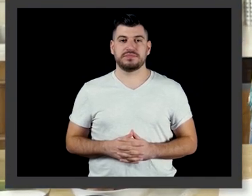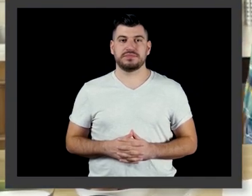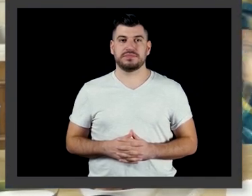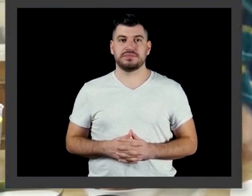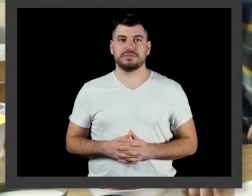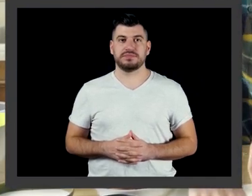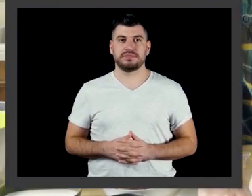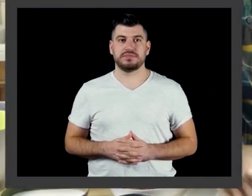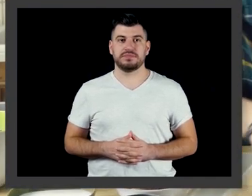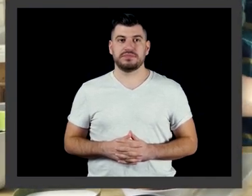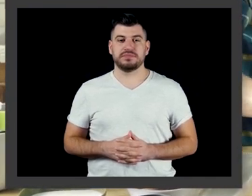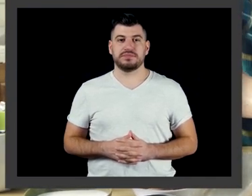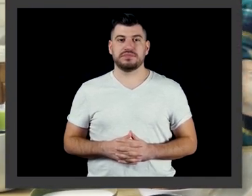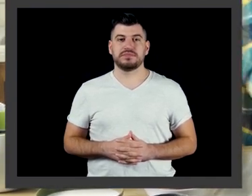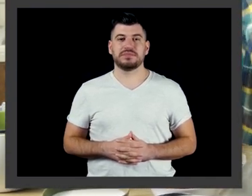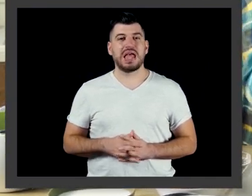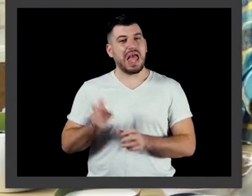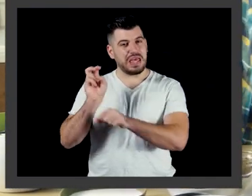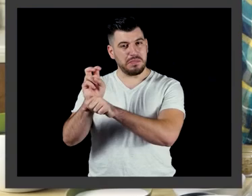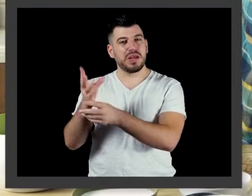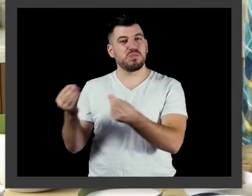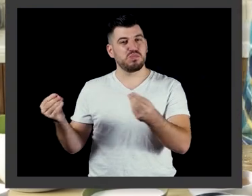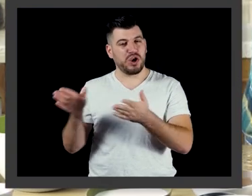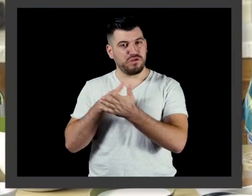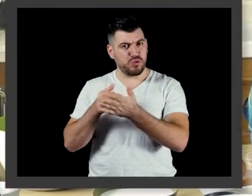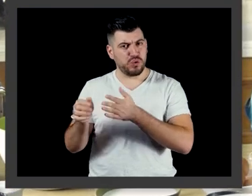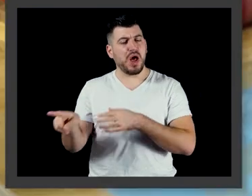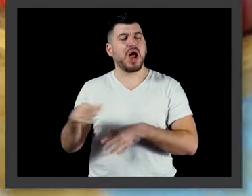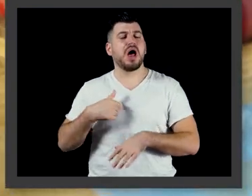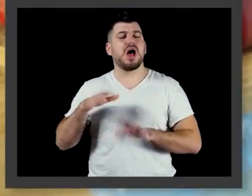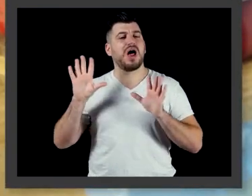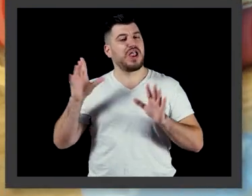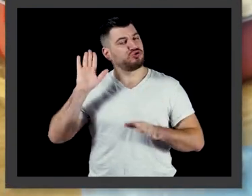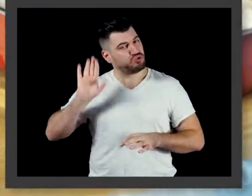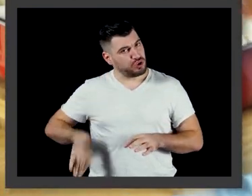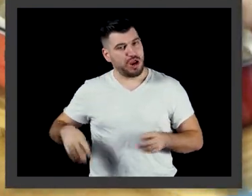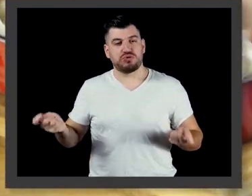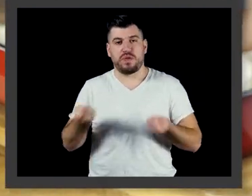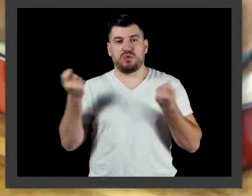Τώρα έχει περισσέψει αρκετό βούτυρο, αλλά δεν μας πειράζει, γιατί ό,τι βούτυρο περισσέψει το ρίχνουμε στο τέλος από πάνω.